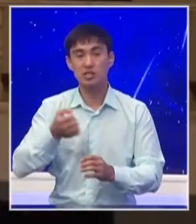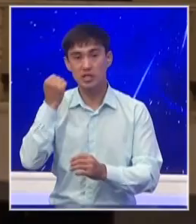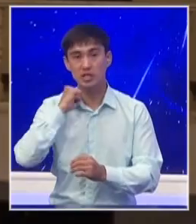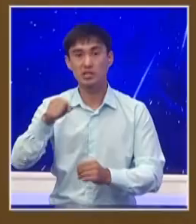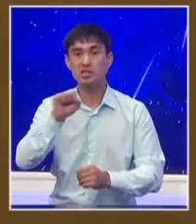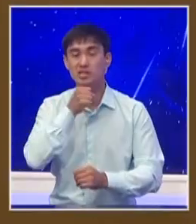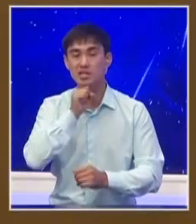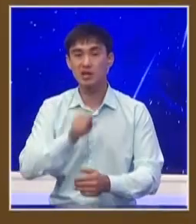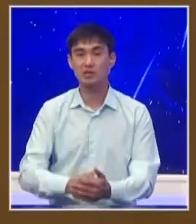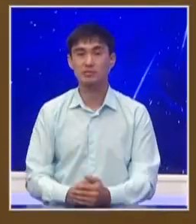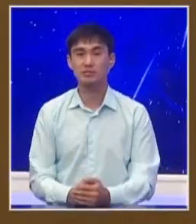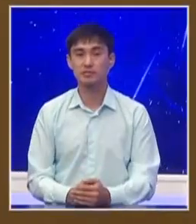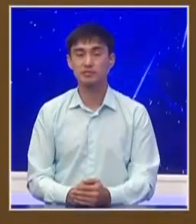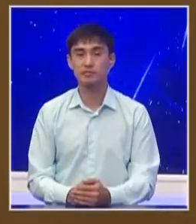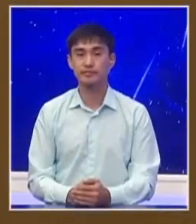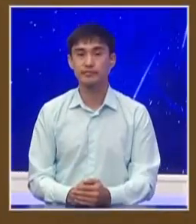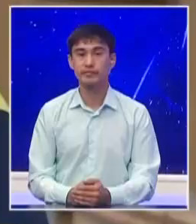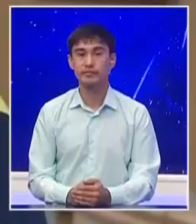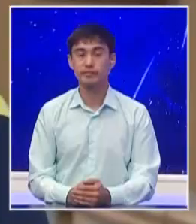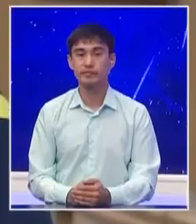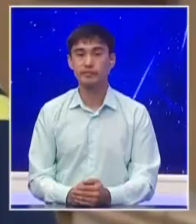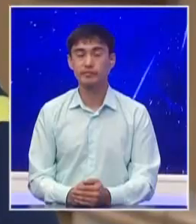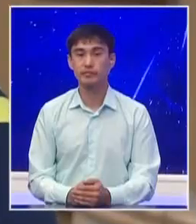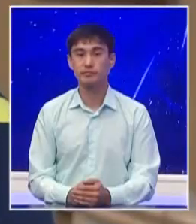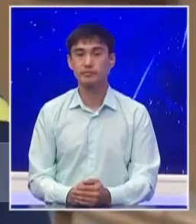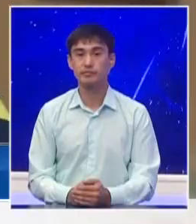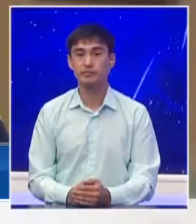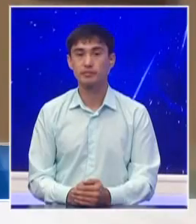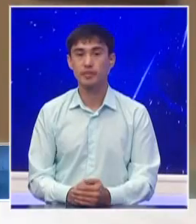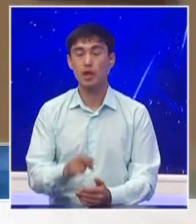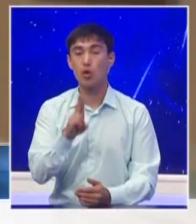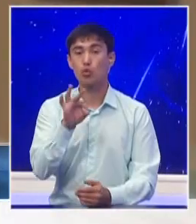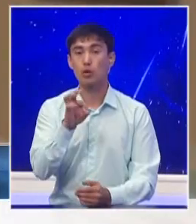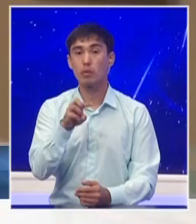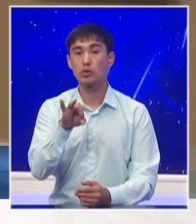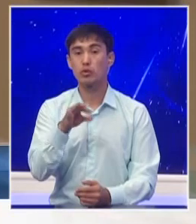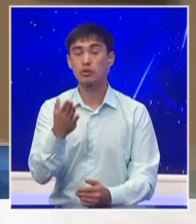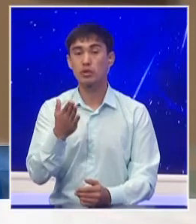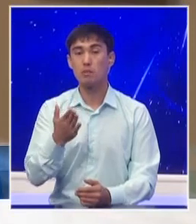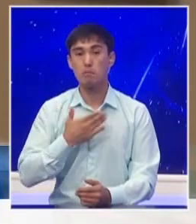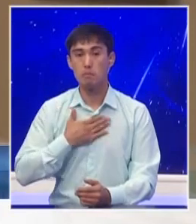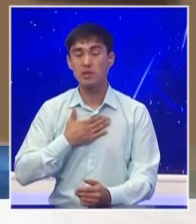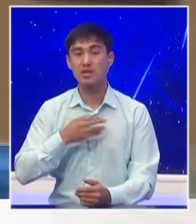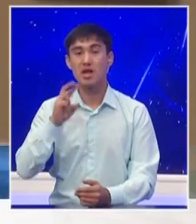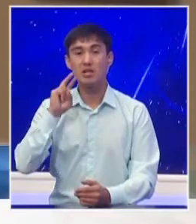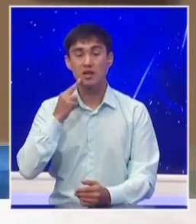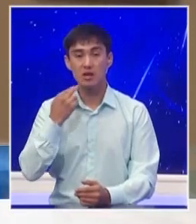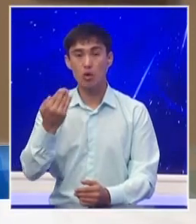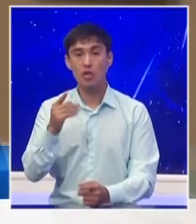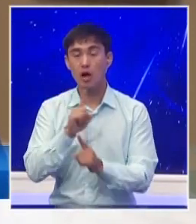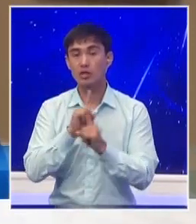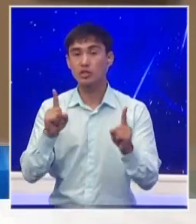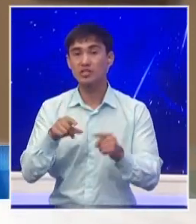героических дедах. Кундакбай Тулендыулы, менің нағашым. Кундакбай Тулендыулы приходится мне дядей. Он